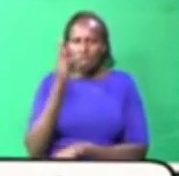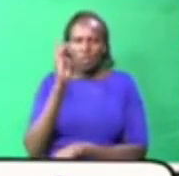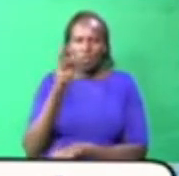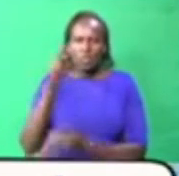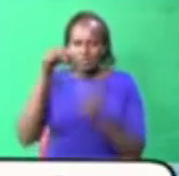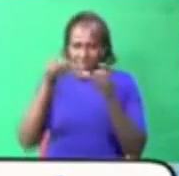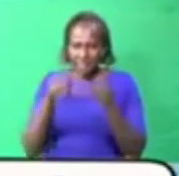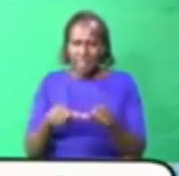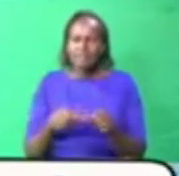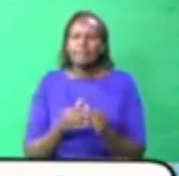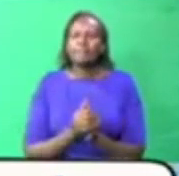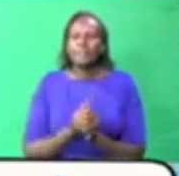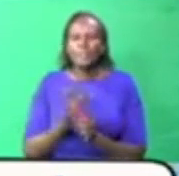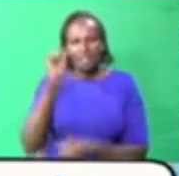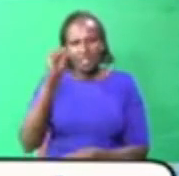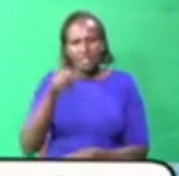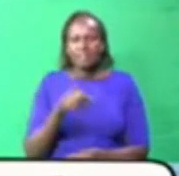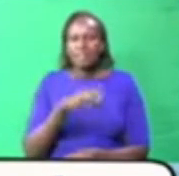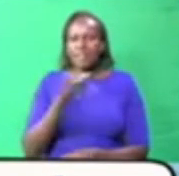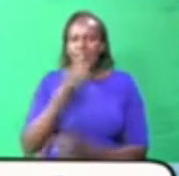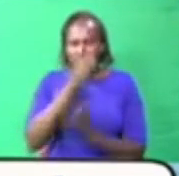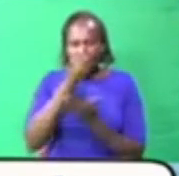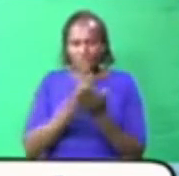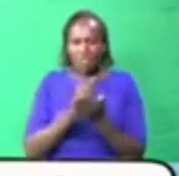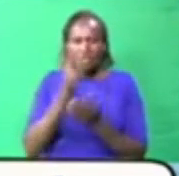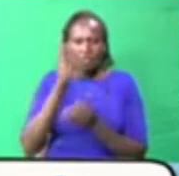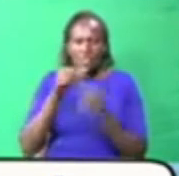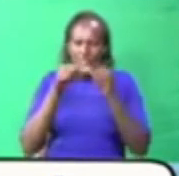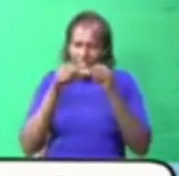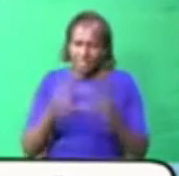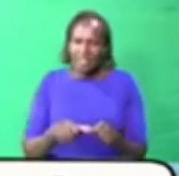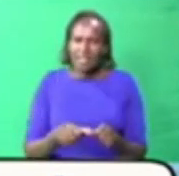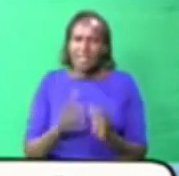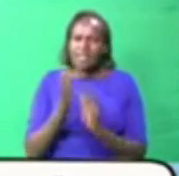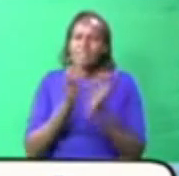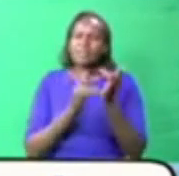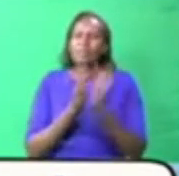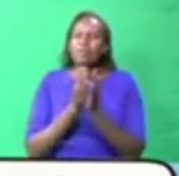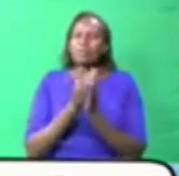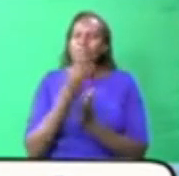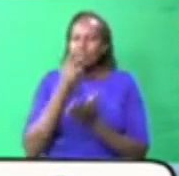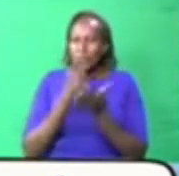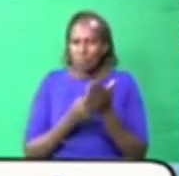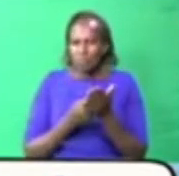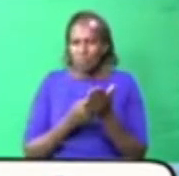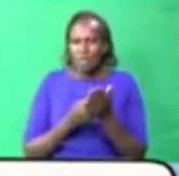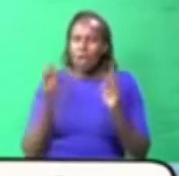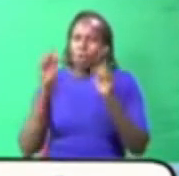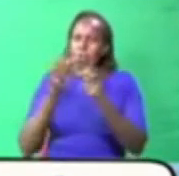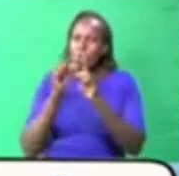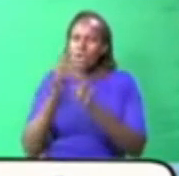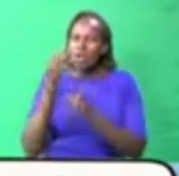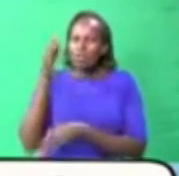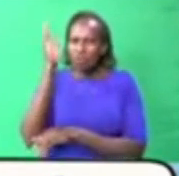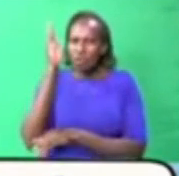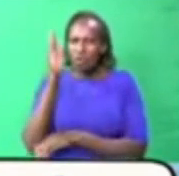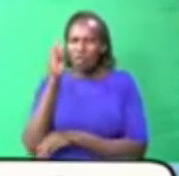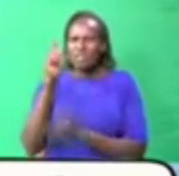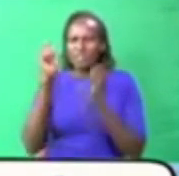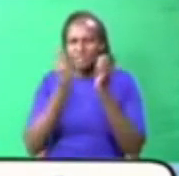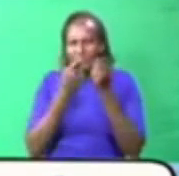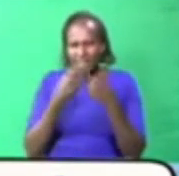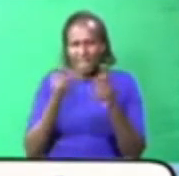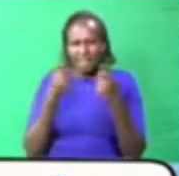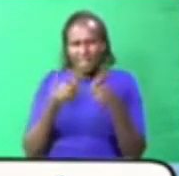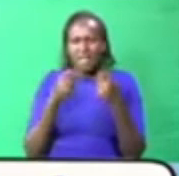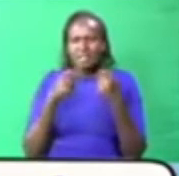they are yes and amen, and they shall remain steadfast. Biblia inasema hivi, ya kwamba neno la Bwana limejaribiwa mara saba.